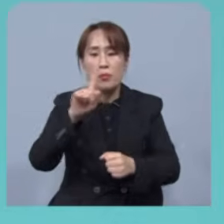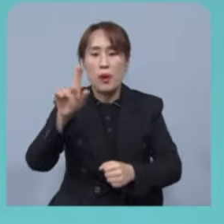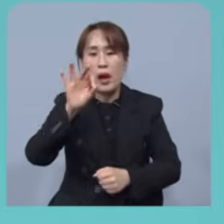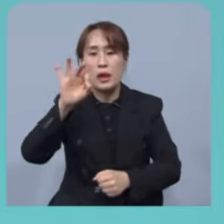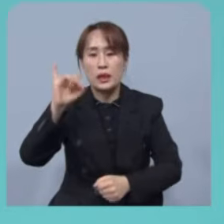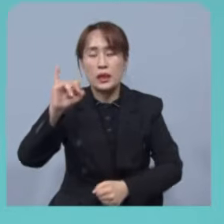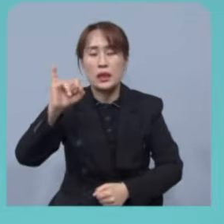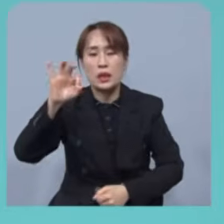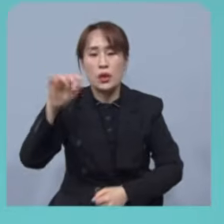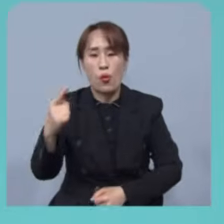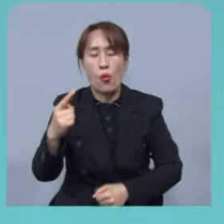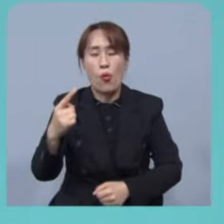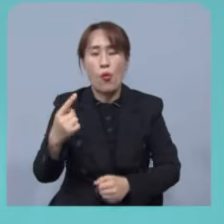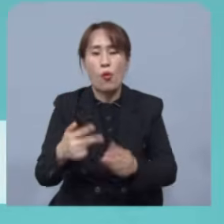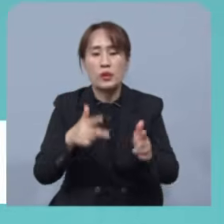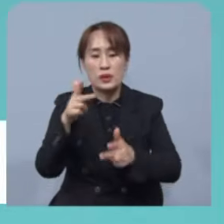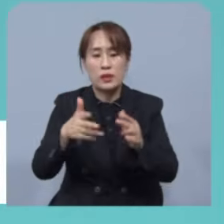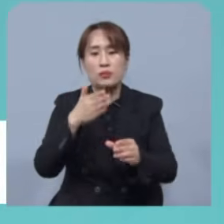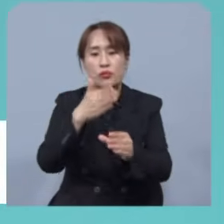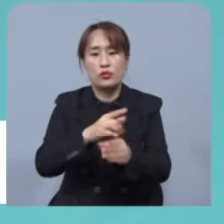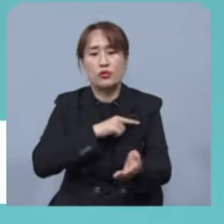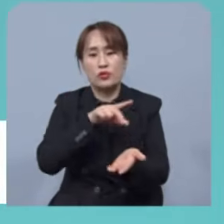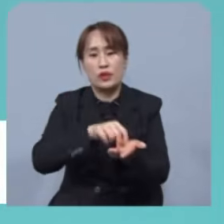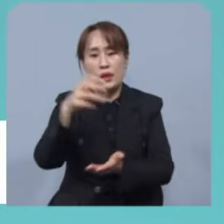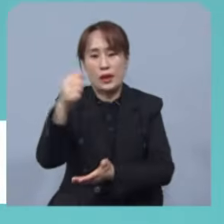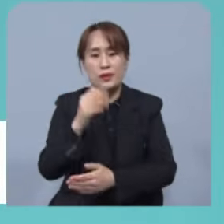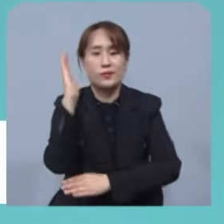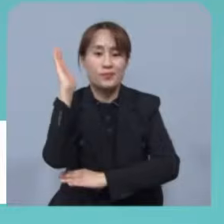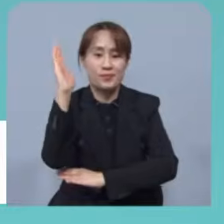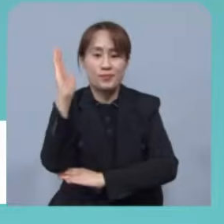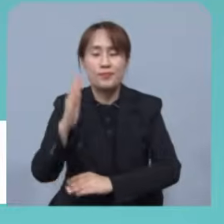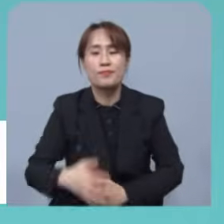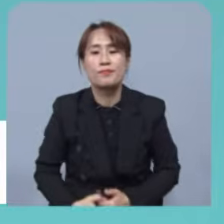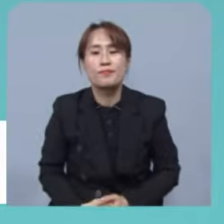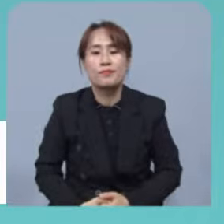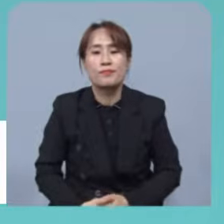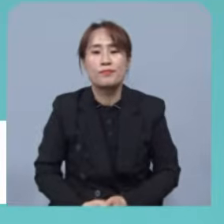헬스 산업 혁신의 중심이라는 주제로 발표하시겠습니다.